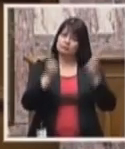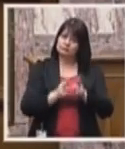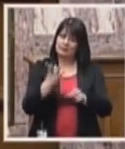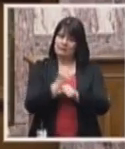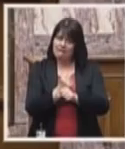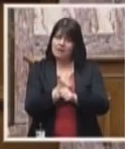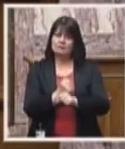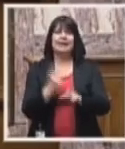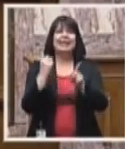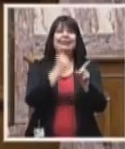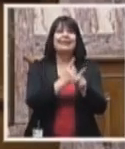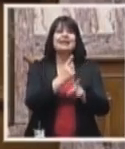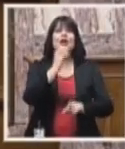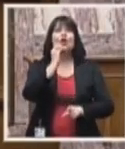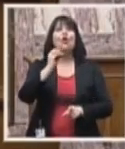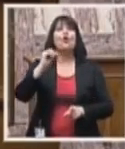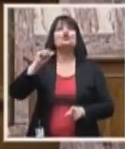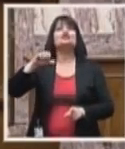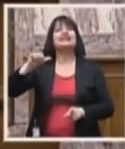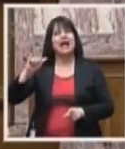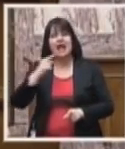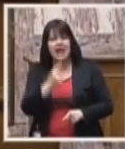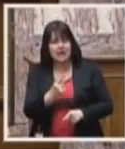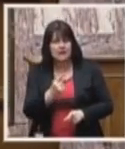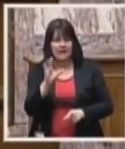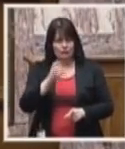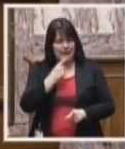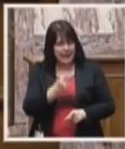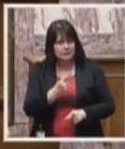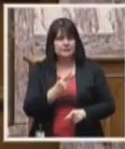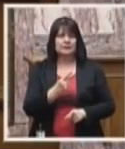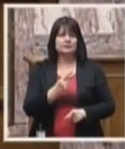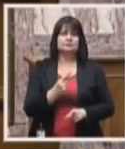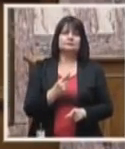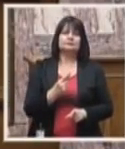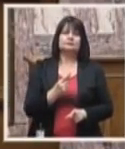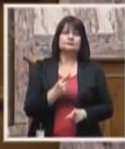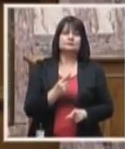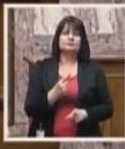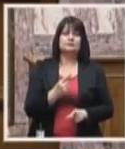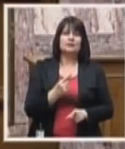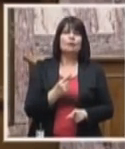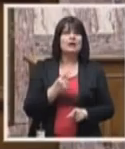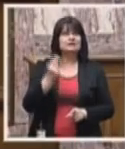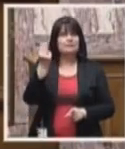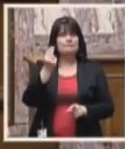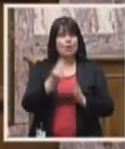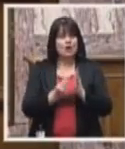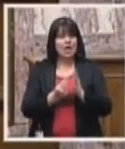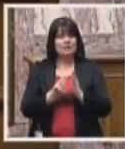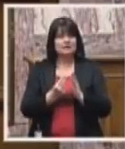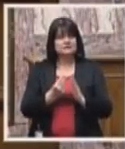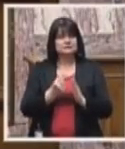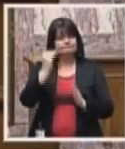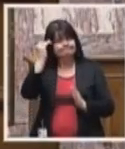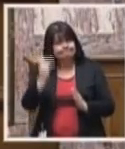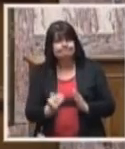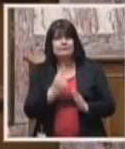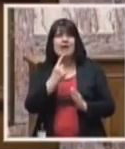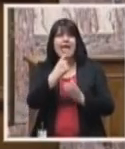Οι εμπειρογνώμονες του ΟΣΑ, αναφερόμενοι στη μείωση του ελλείμματος κατά 5 ποσοστιαίες μονάδες στο ΕΠ, κάνουν λόγο για τεράστια μείωση